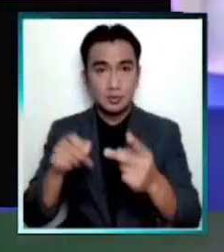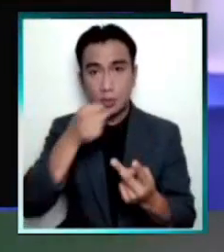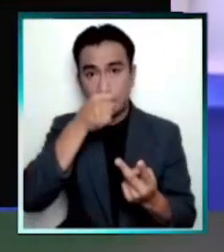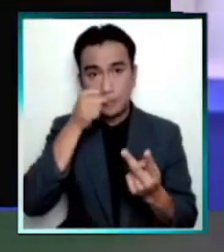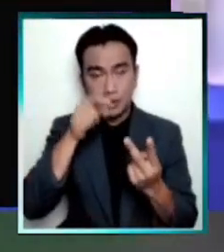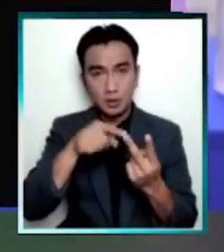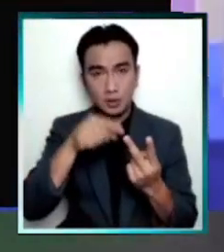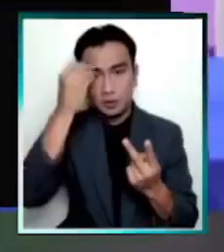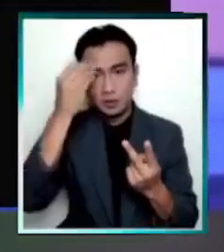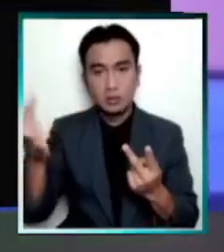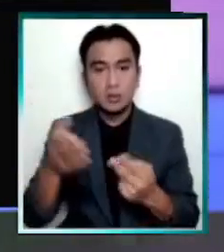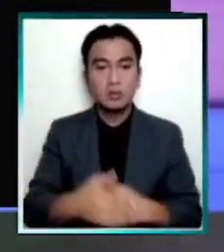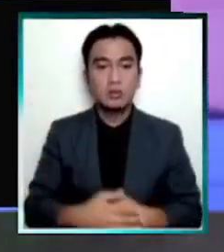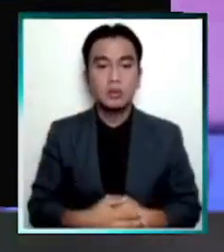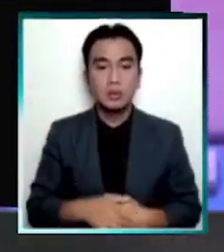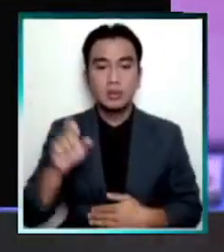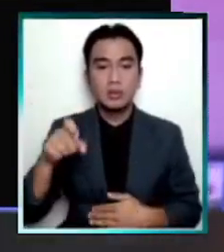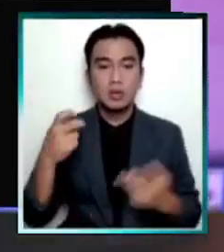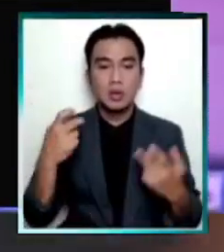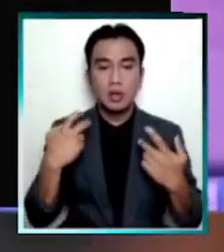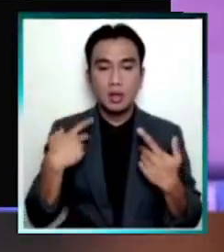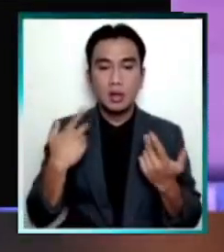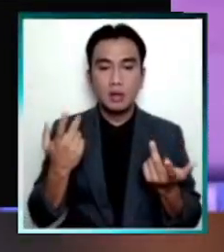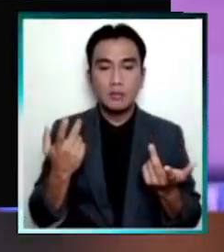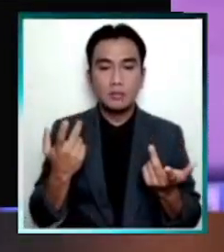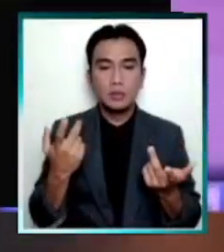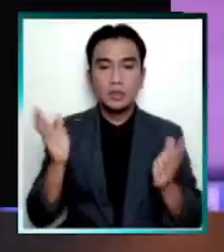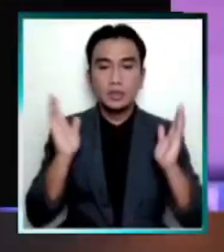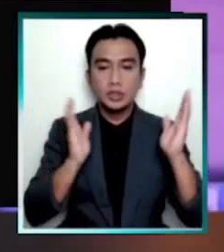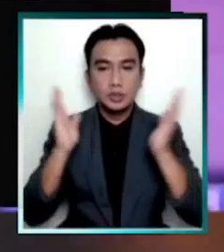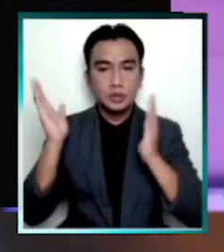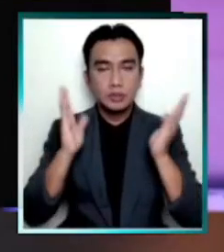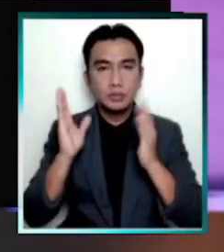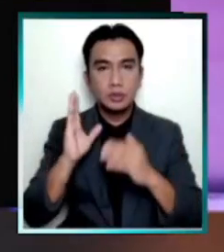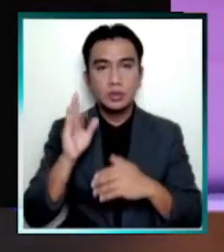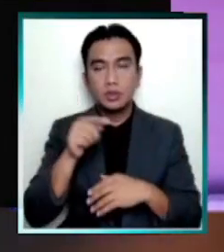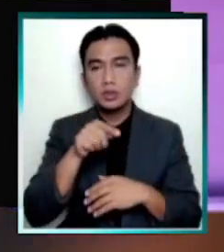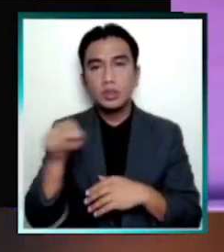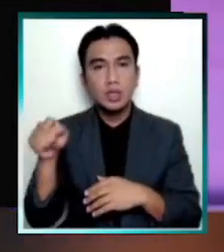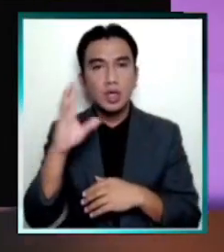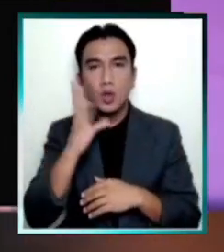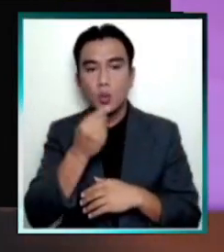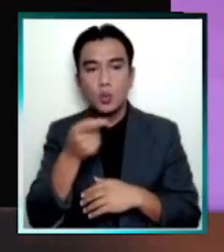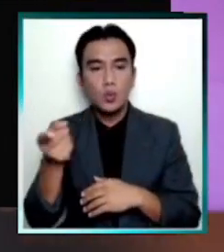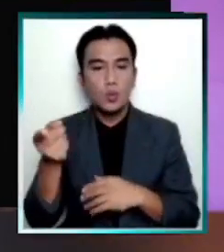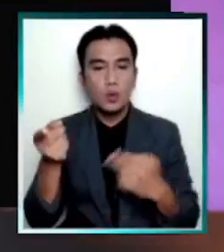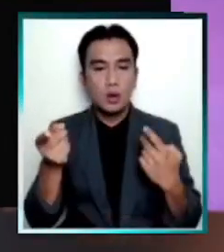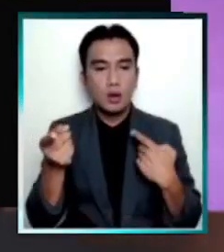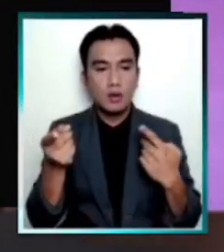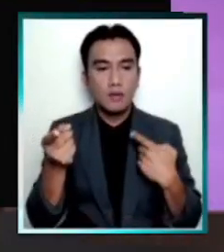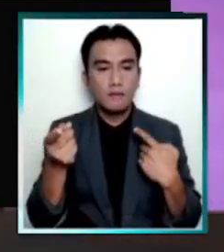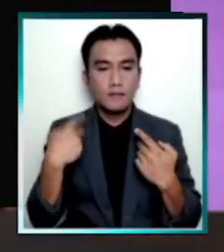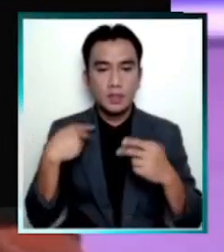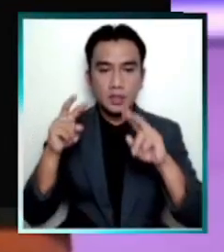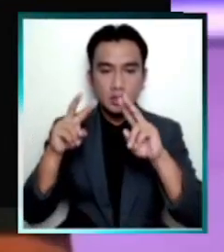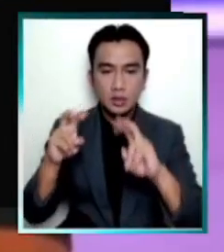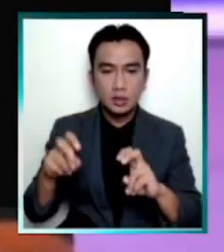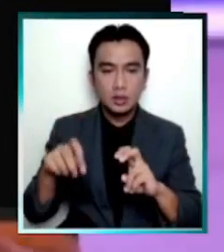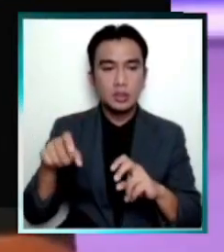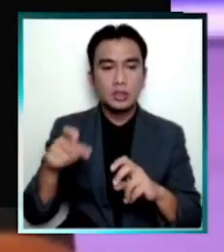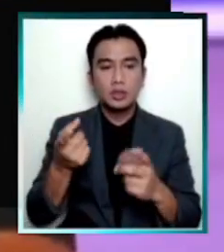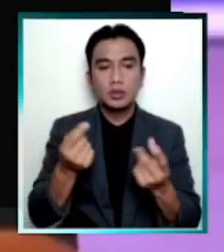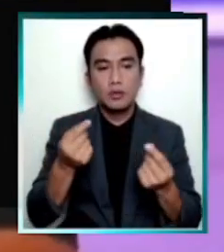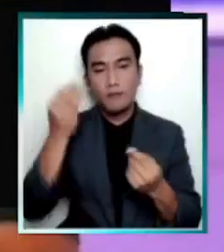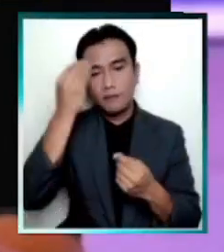service, think of those candidates who did something for you. Vote